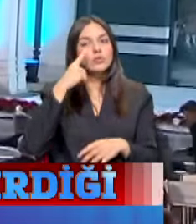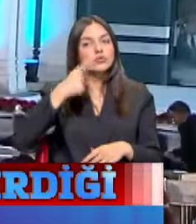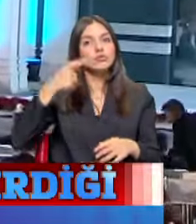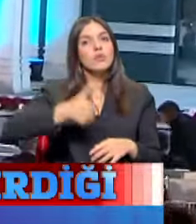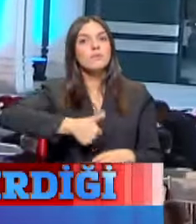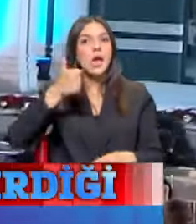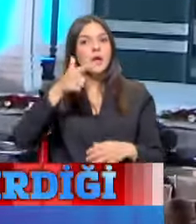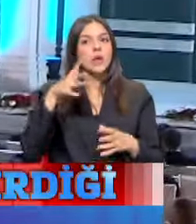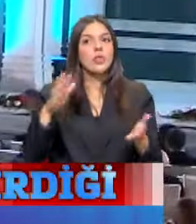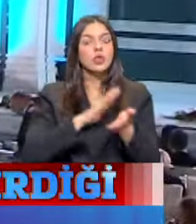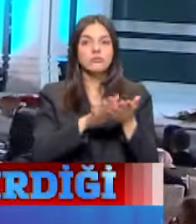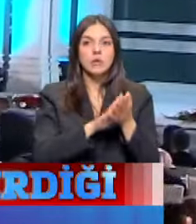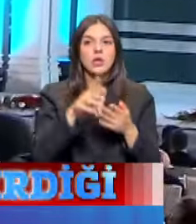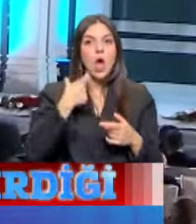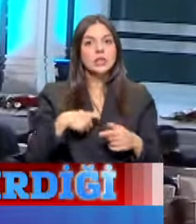özel konsere katıldı.